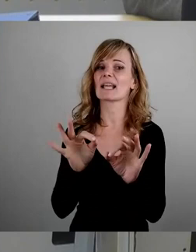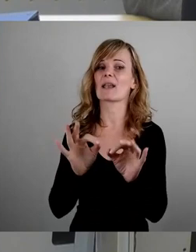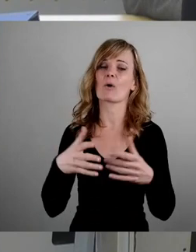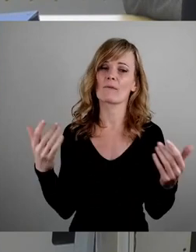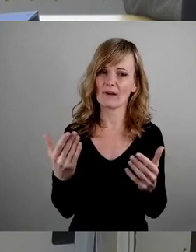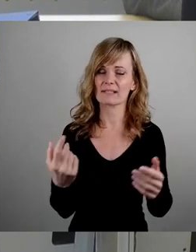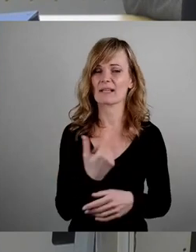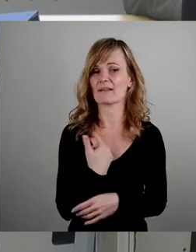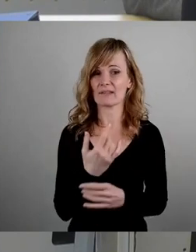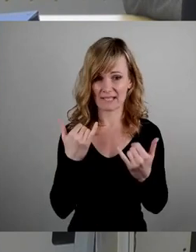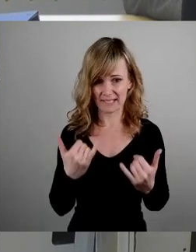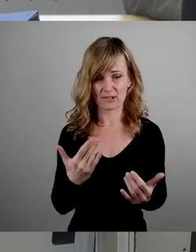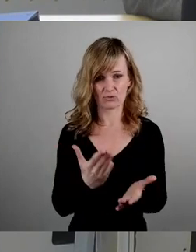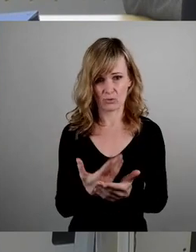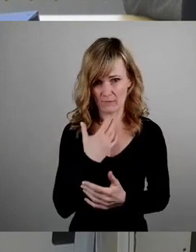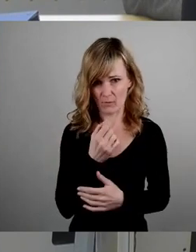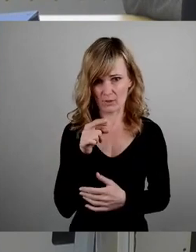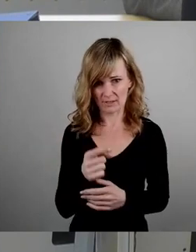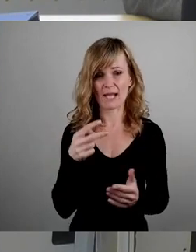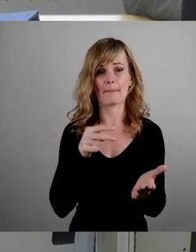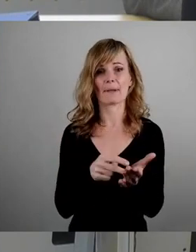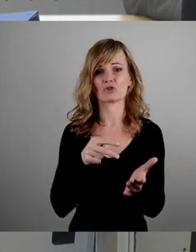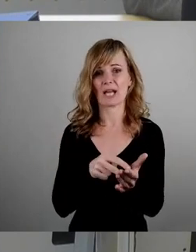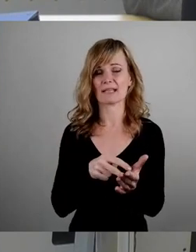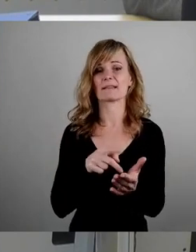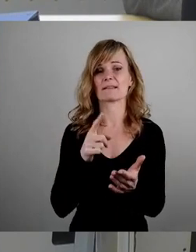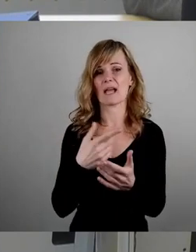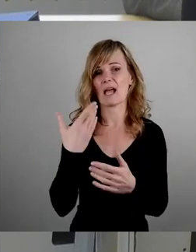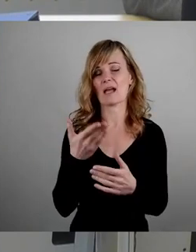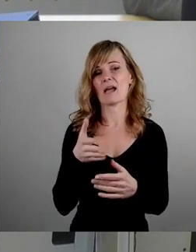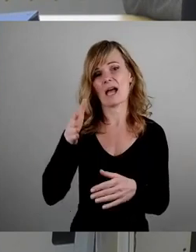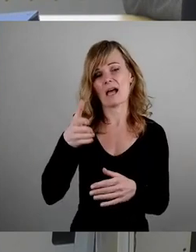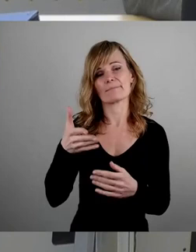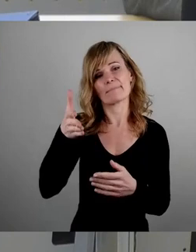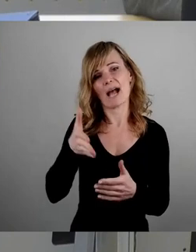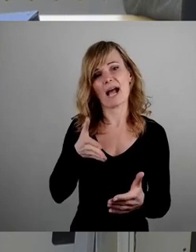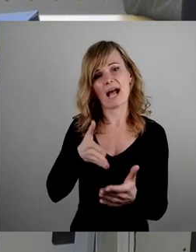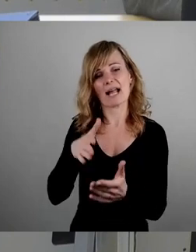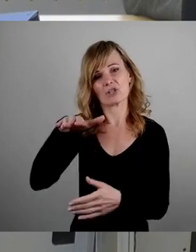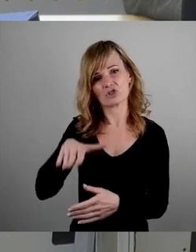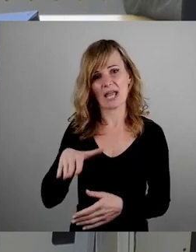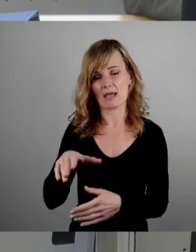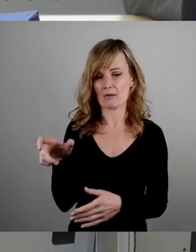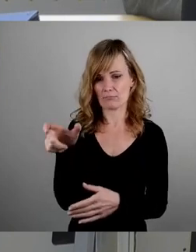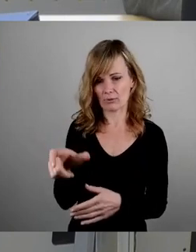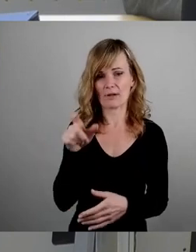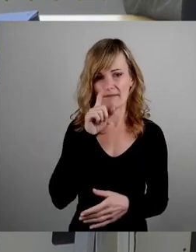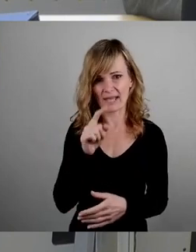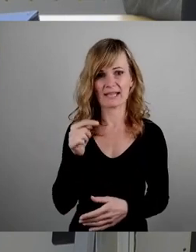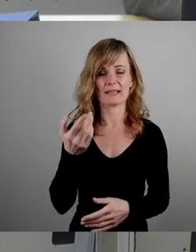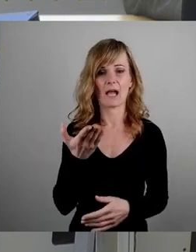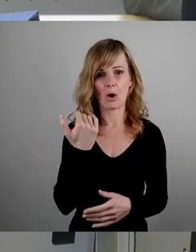bereits jetzt schon im Bestand eine Haltestelle eingeordnet wird, wenn die Straßenbahn aus der Innenstadt da